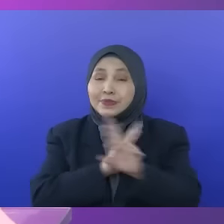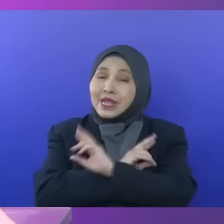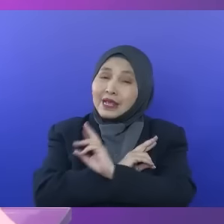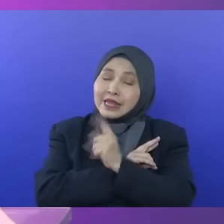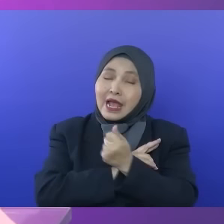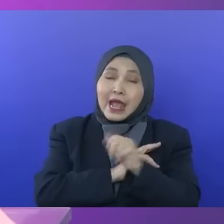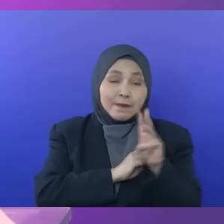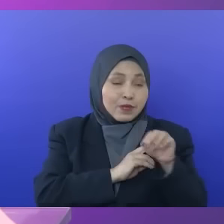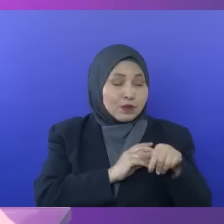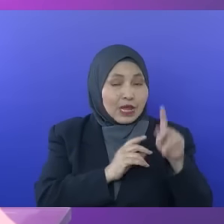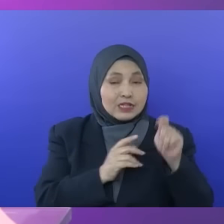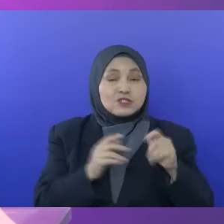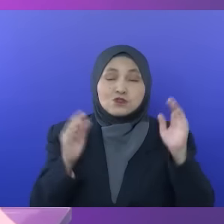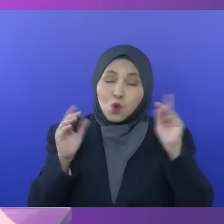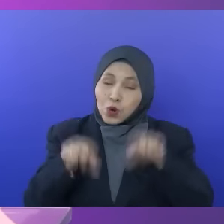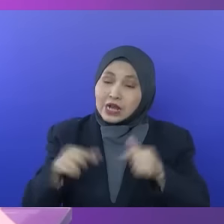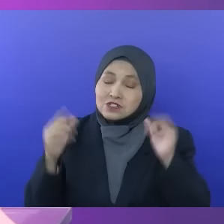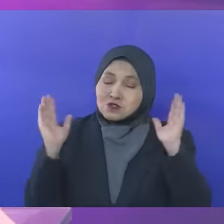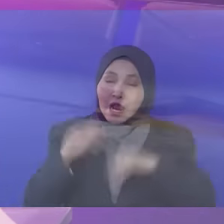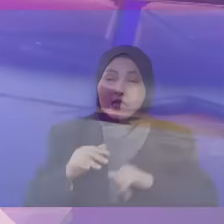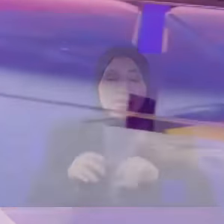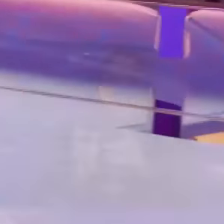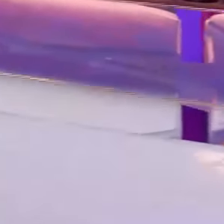time Qur'an salat